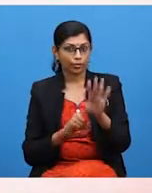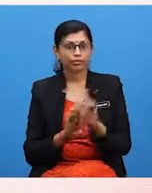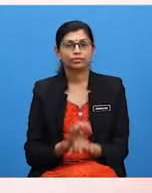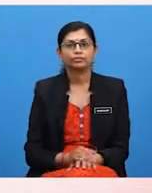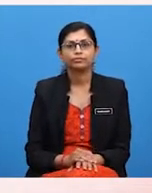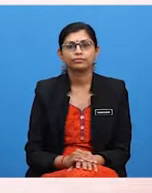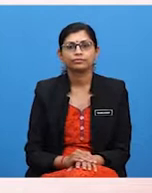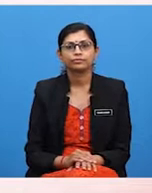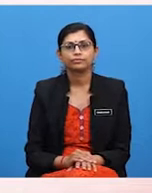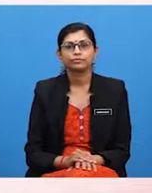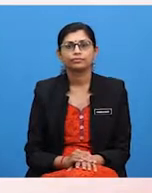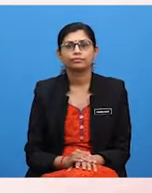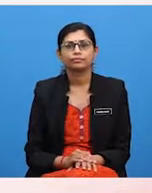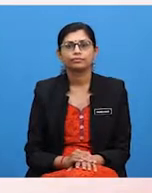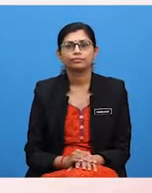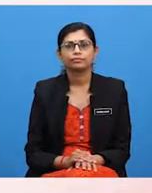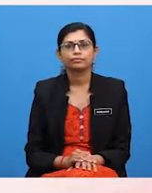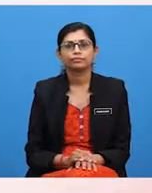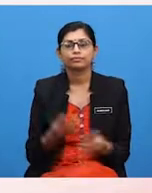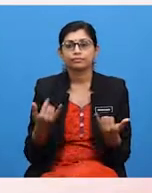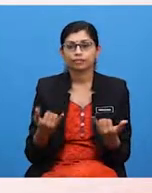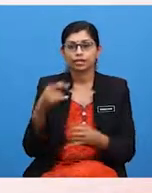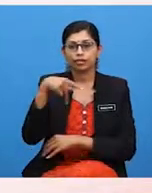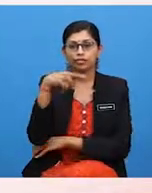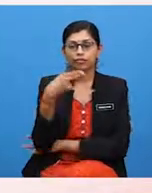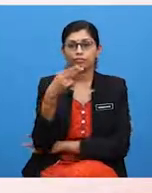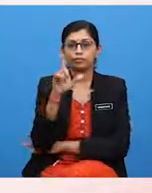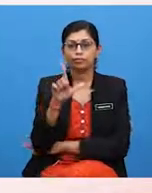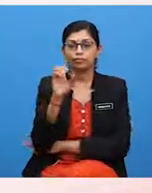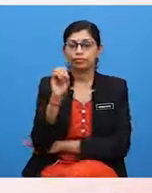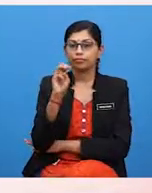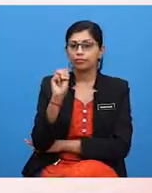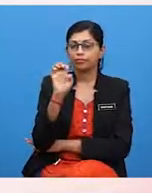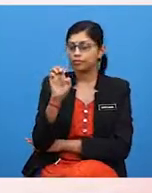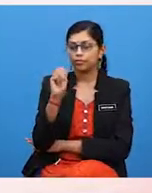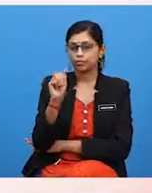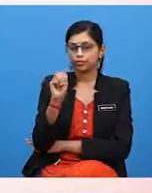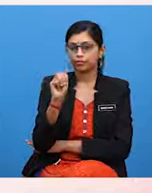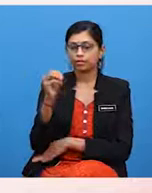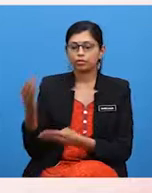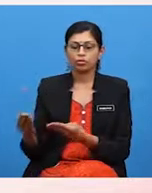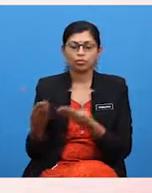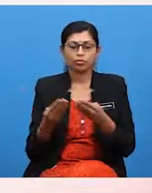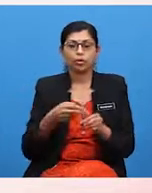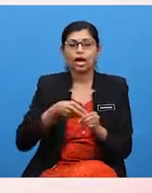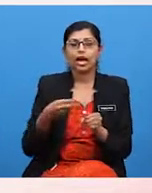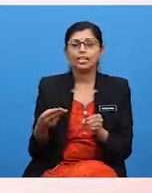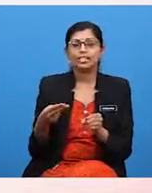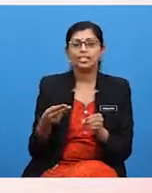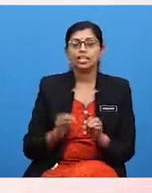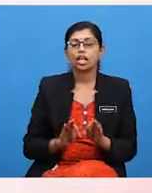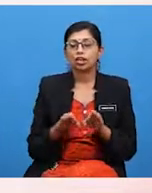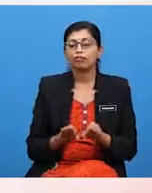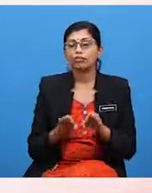Manakala, floem primer berfungsi untuk mengangkut hasil fotosintesis